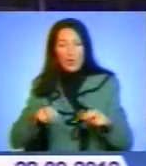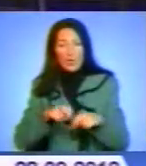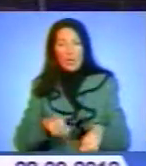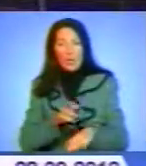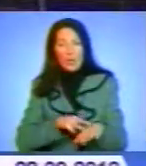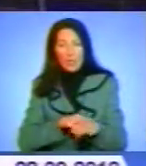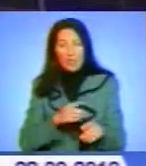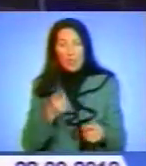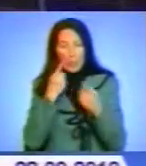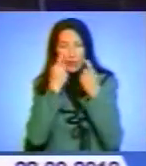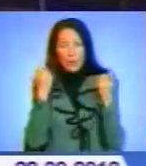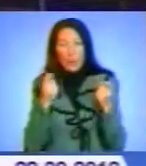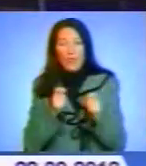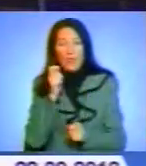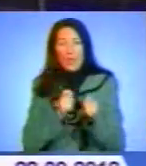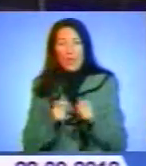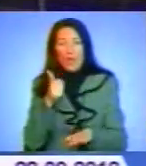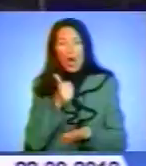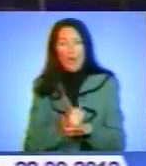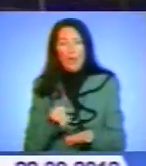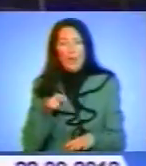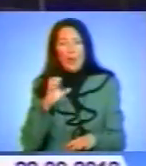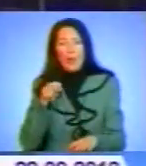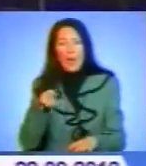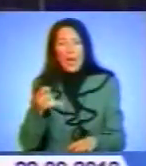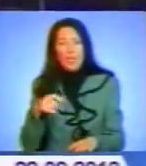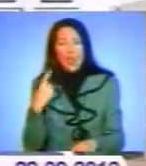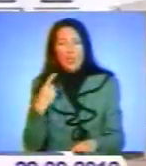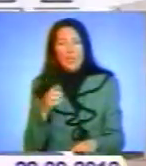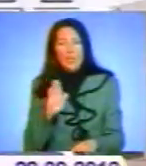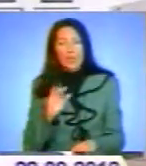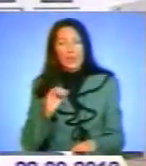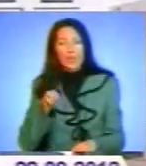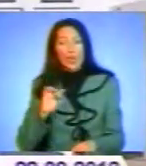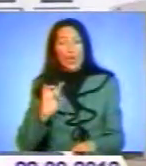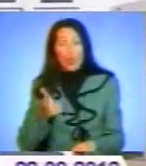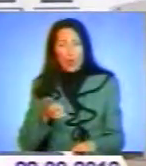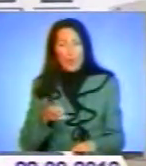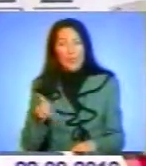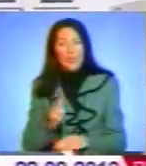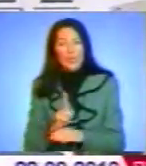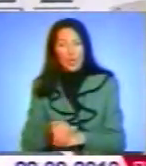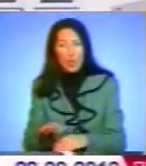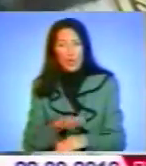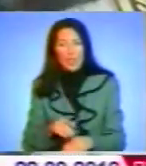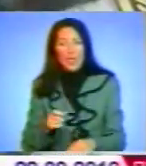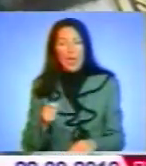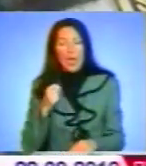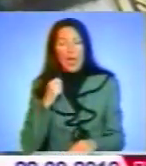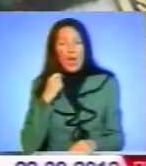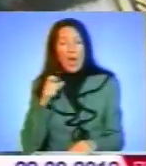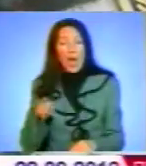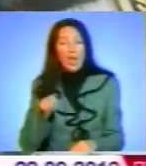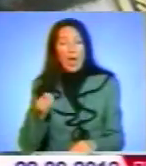повідомив на брифінгу голова ДПС в області Олександр Вітрук. На Тернопільщині алкогольну продукцію виготовляє понад